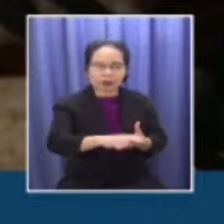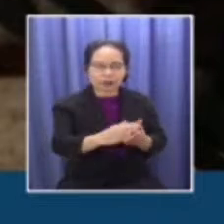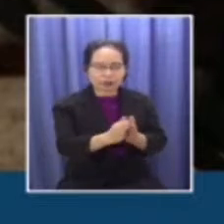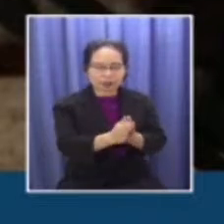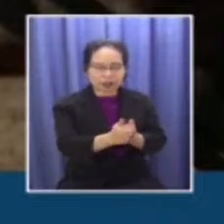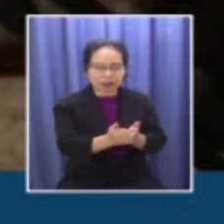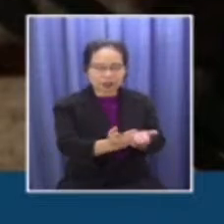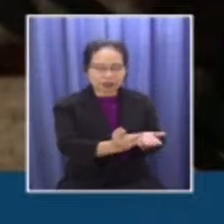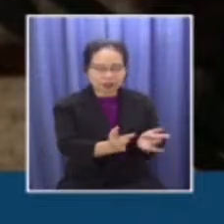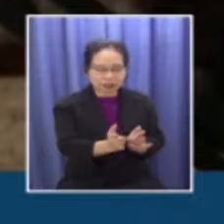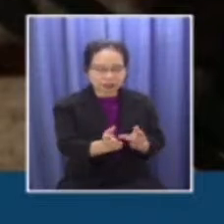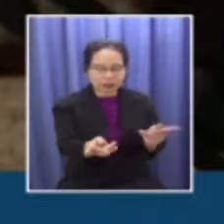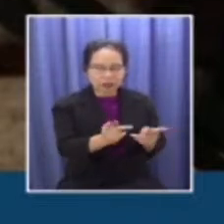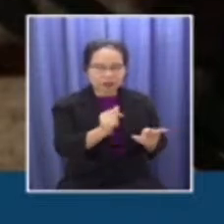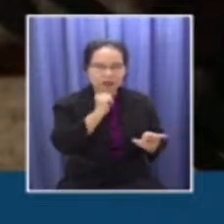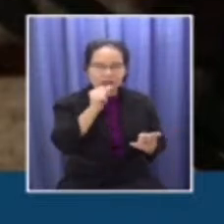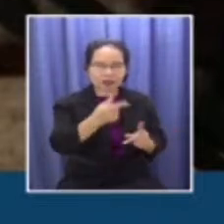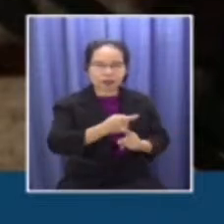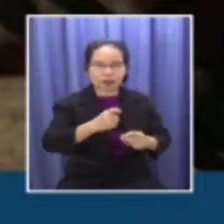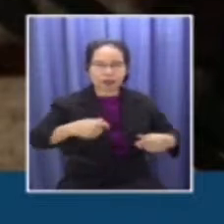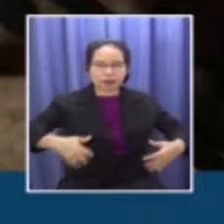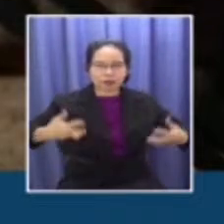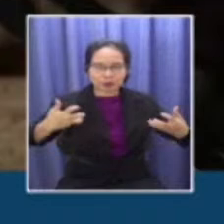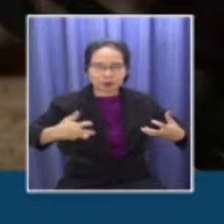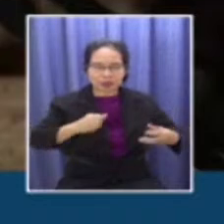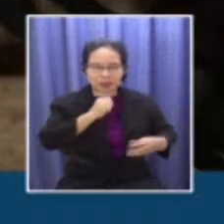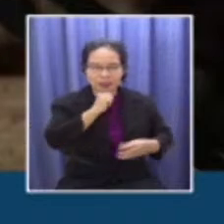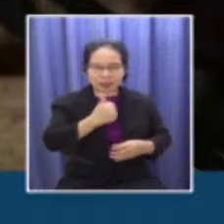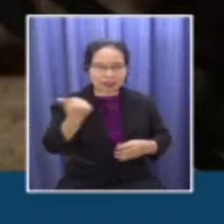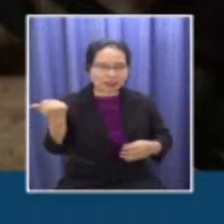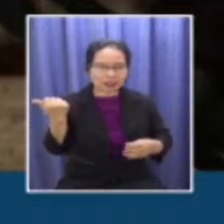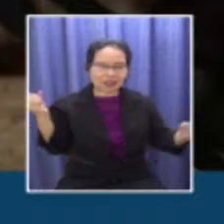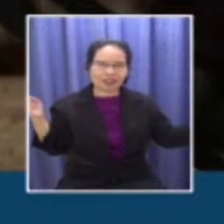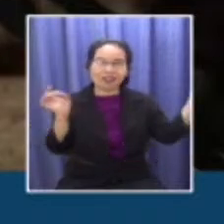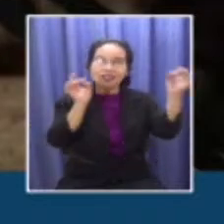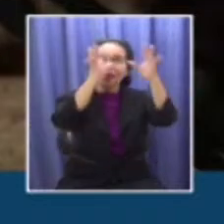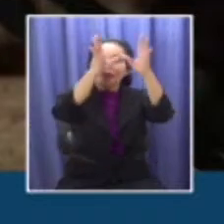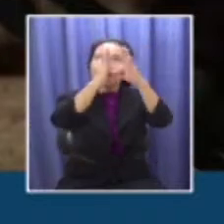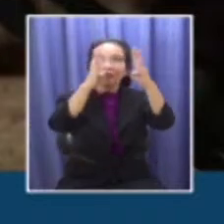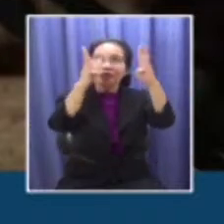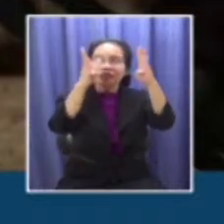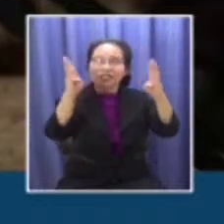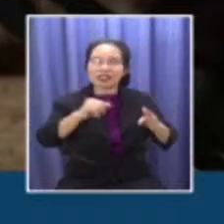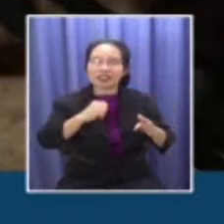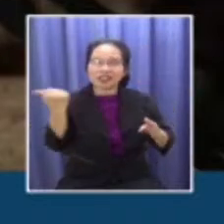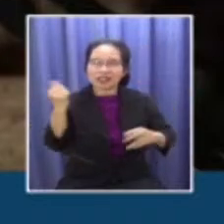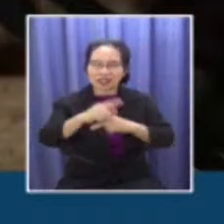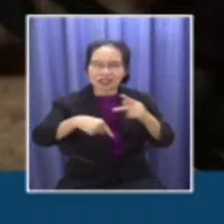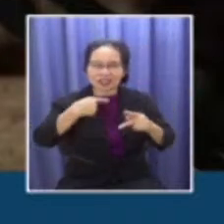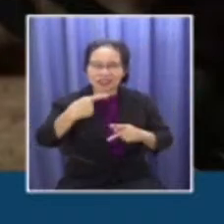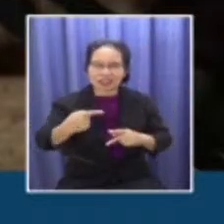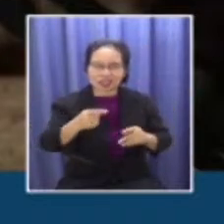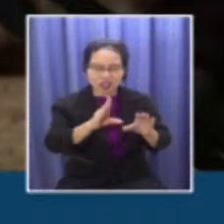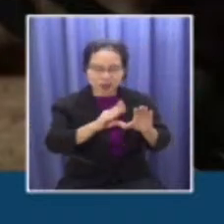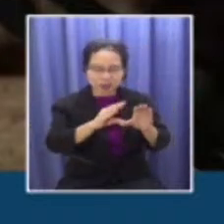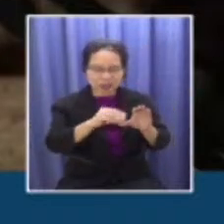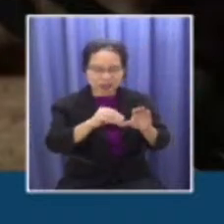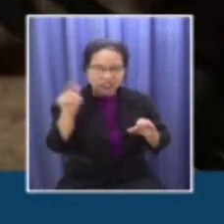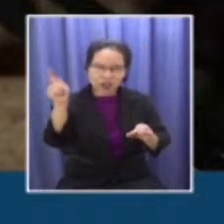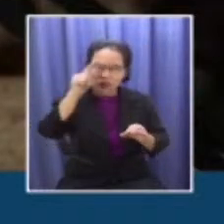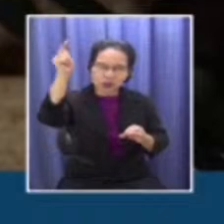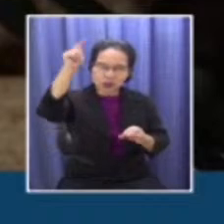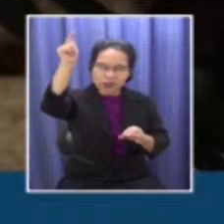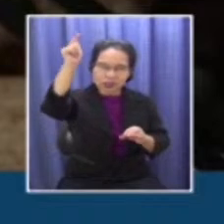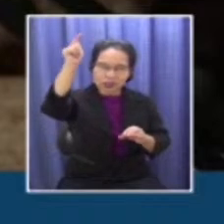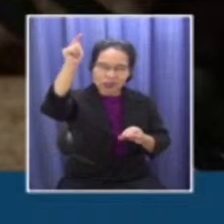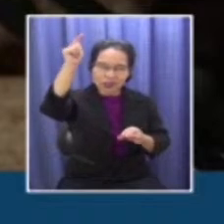Omampegini Philipia mampegini DWUAMDIE mampegini aduana watwe nyinara agyanyankopɔn di gyetwera kronkron di.